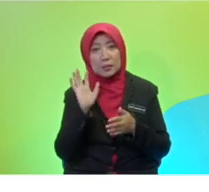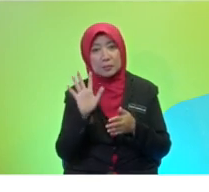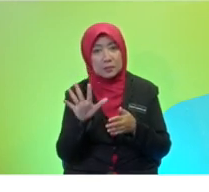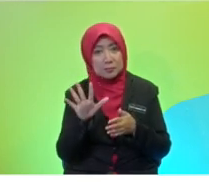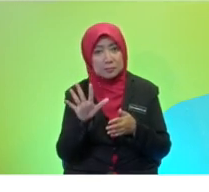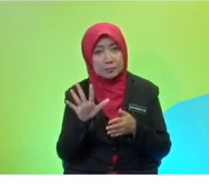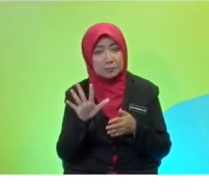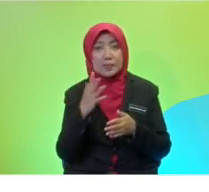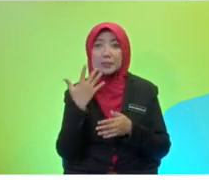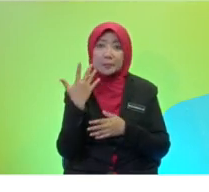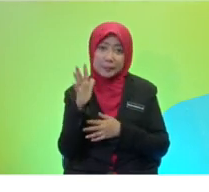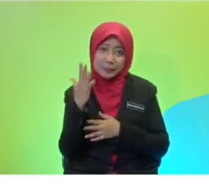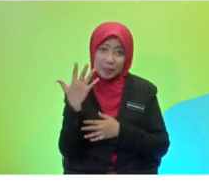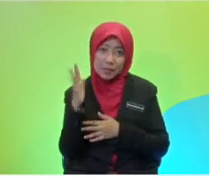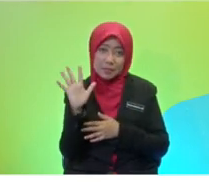15